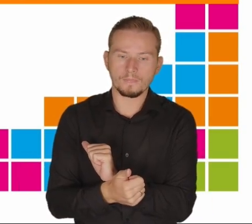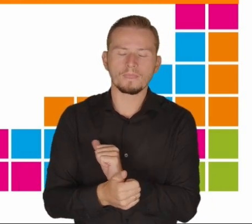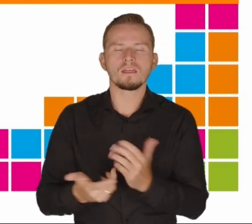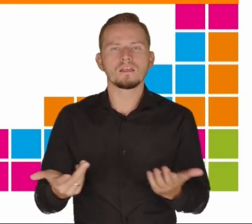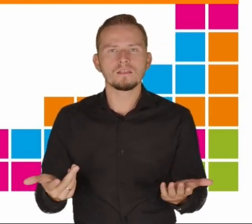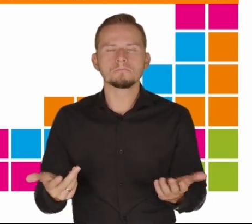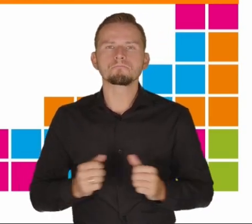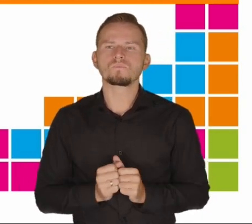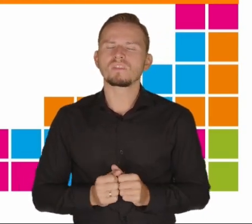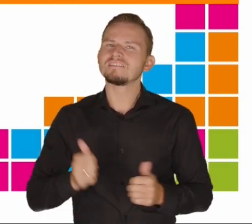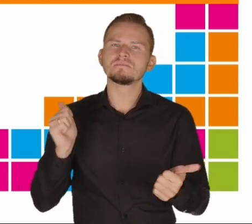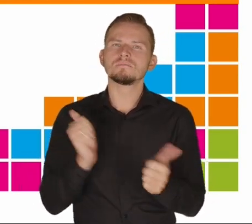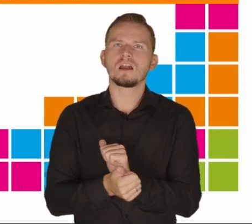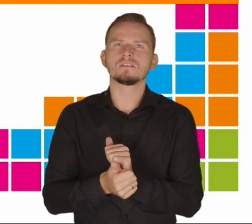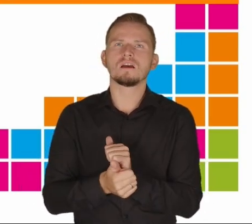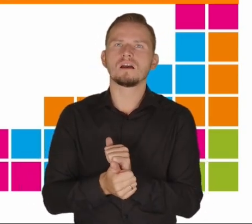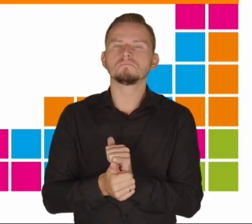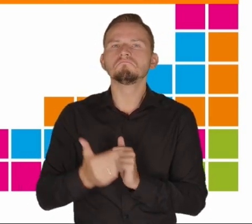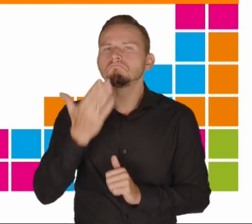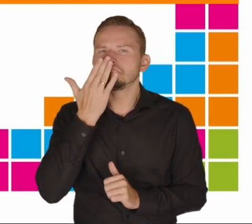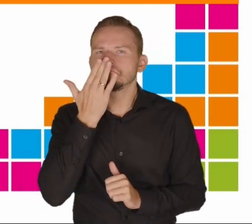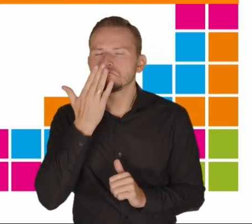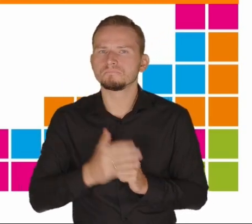rzeczywiście znaczącą, to, że